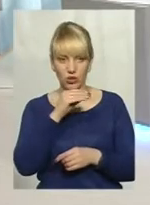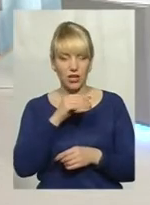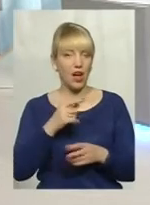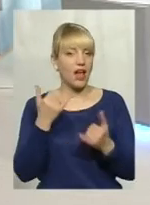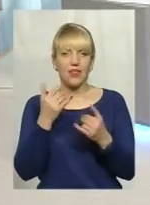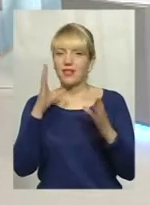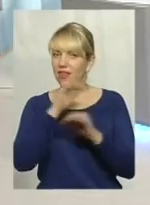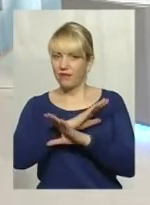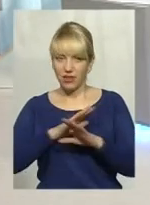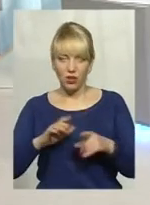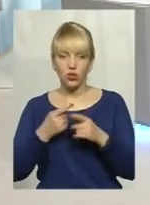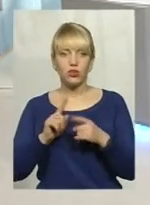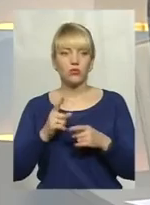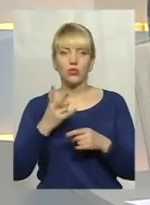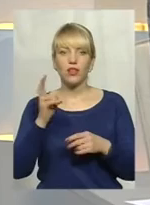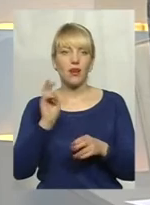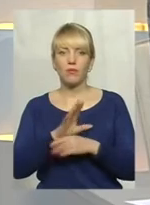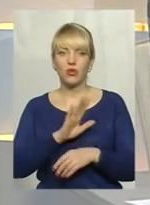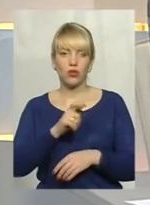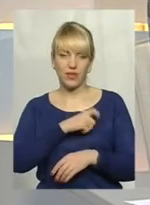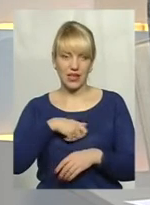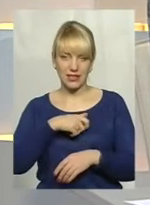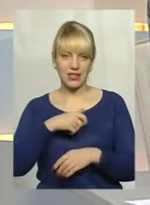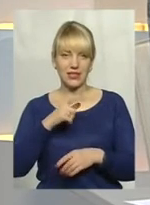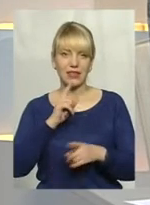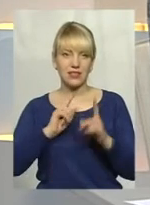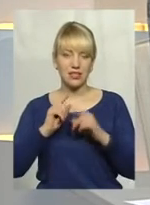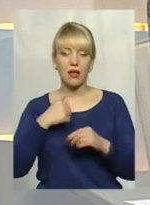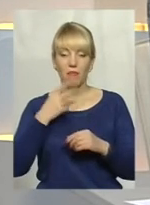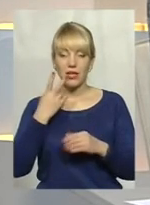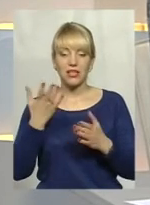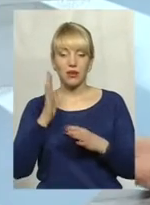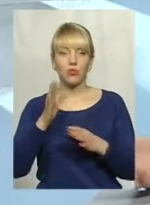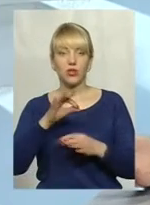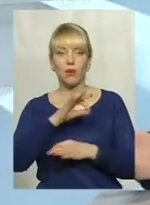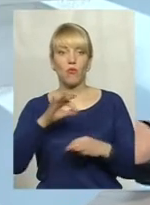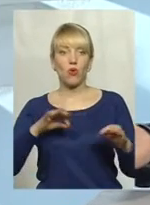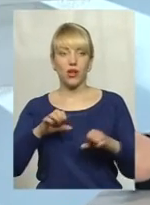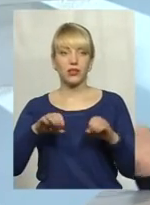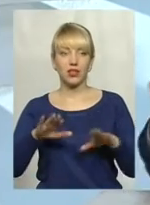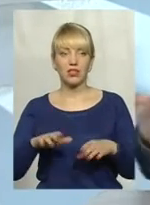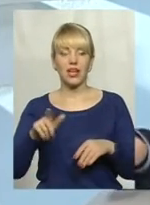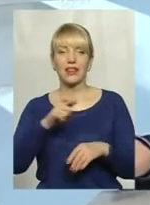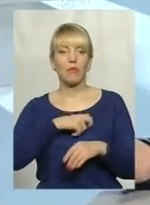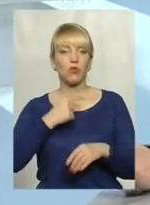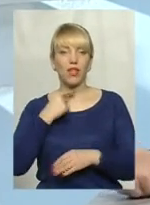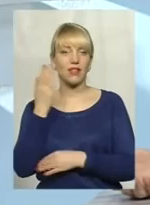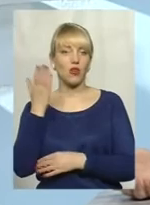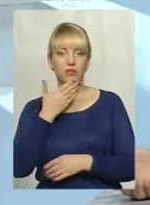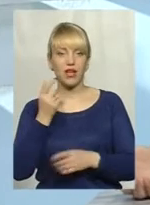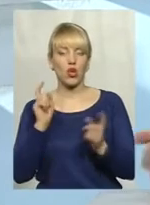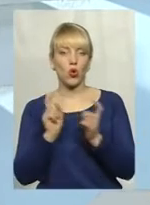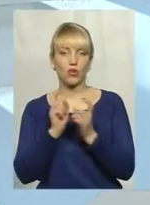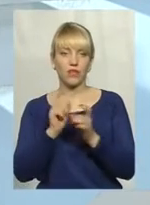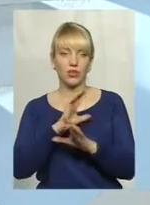насправді, тому що депутат просто не прийшов на сесію. Ми вже чекали, ми вже бачили, який буде проєкт рішення, але депутат не прийшов на сесію, тобто він не голосував і ну, конфлікту